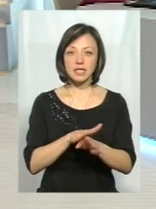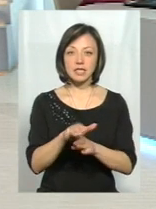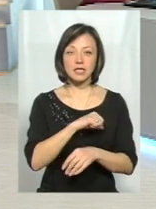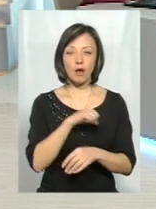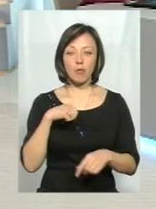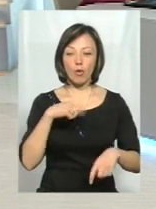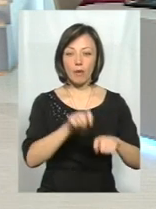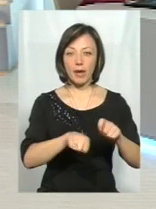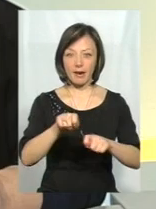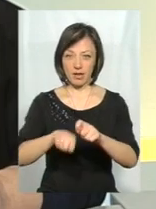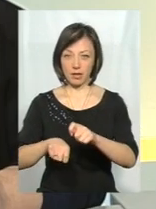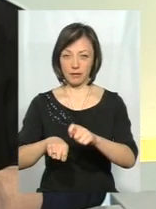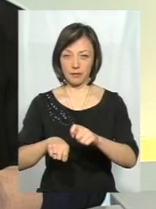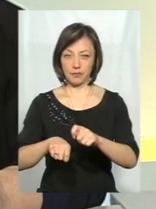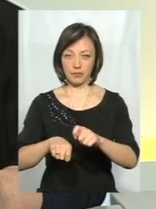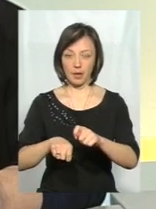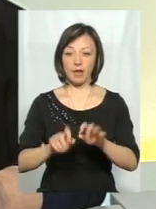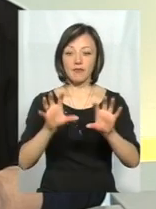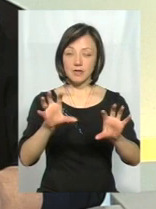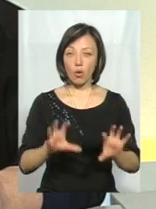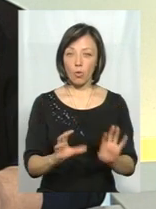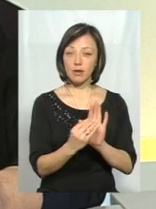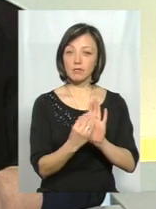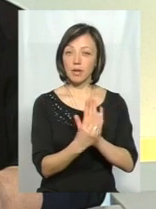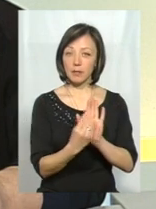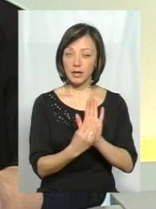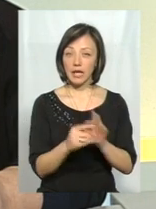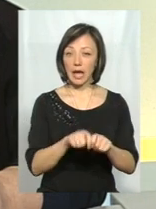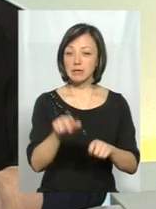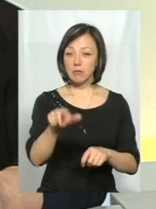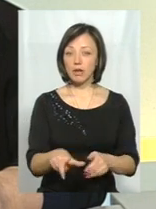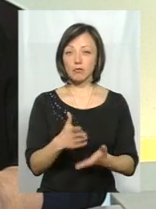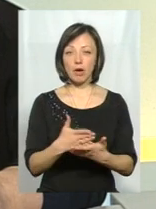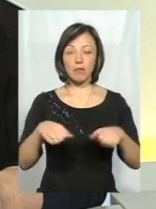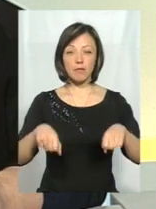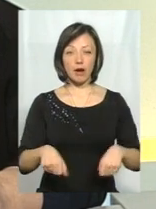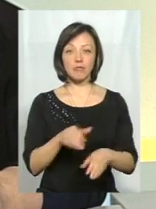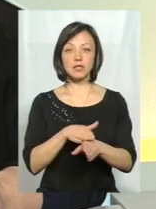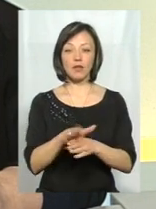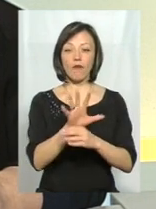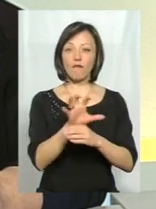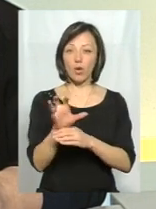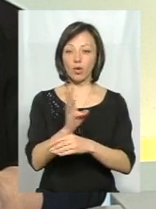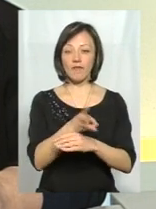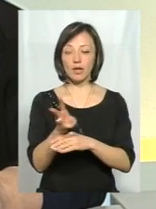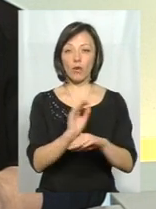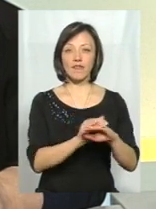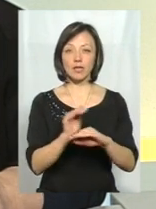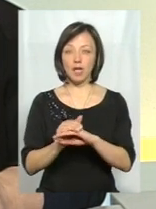самого інспектування. В законі прописано, що інспектор має право здійснювати фото- та